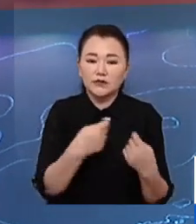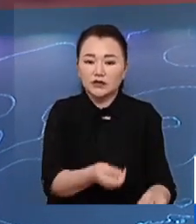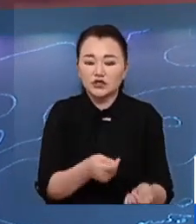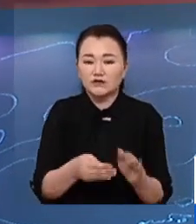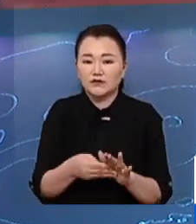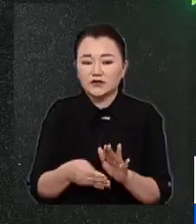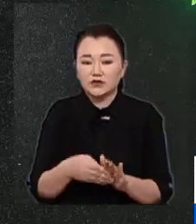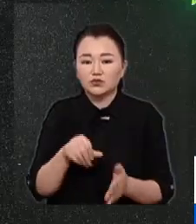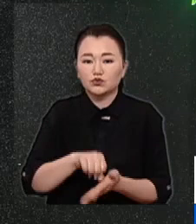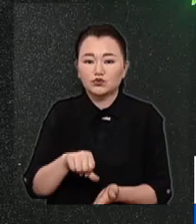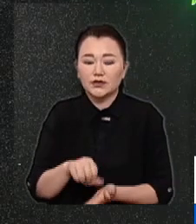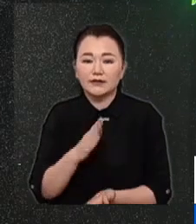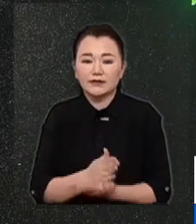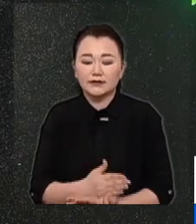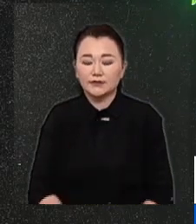взятки.